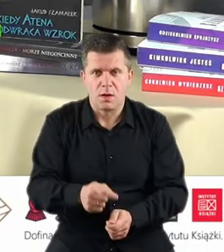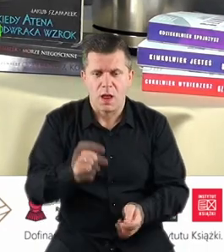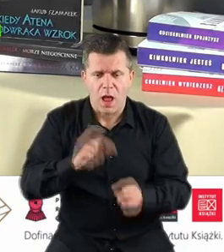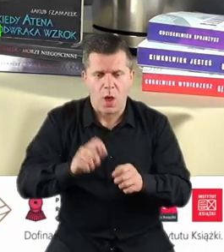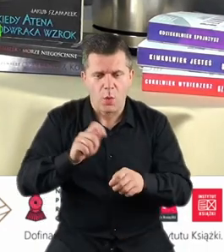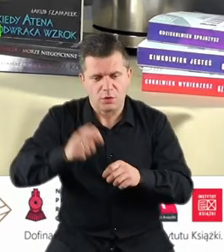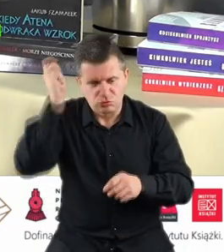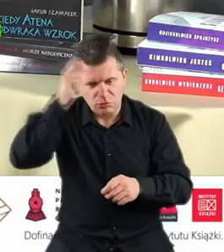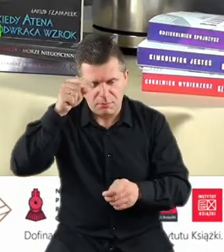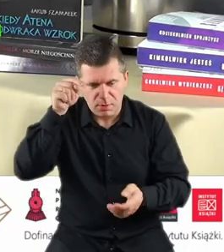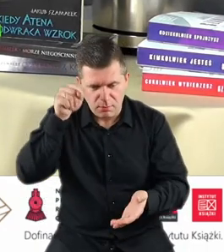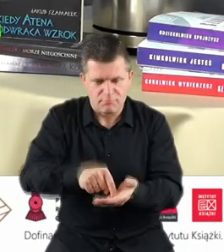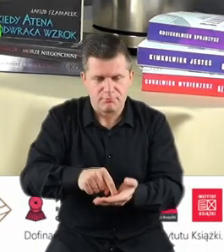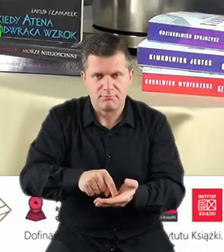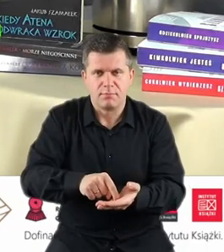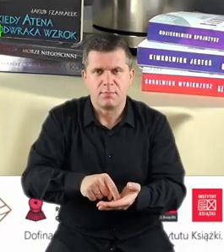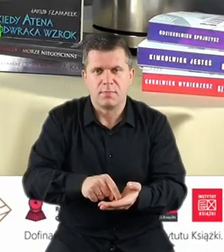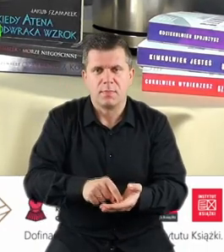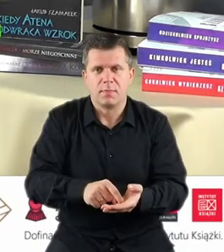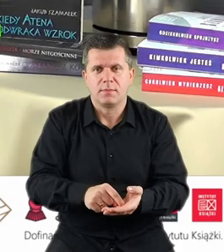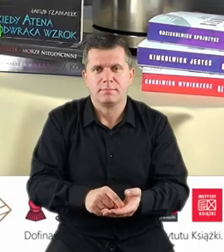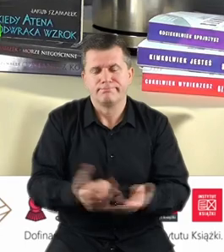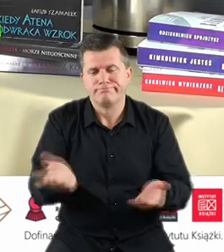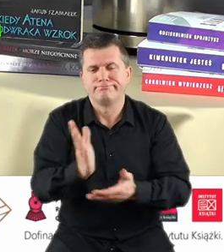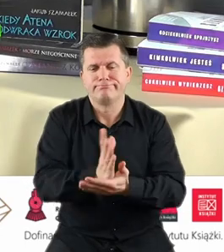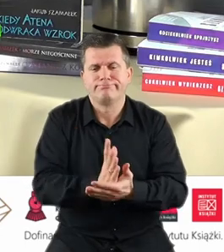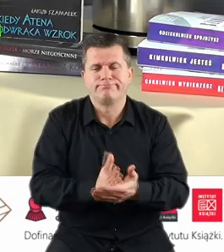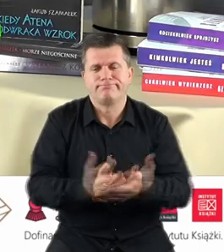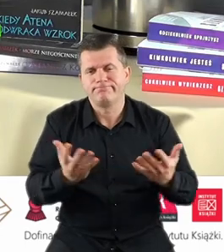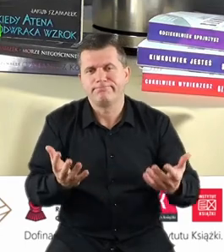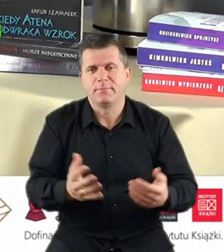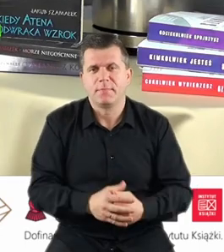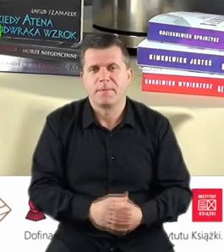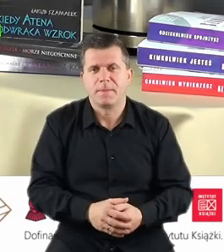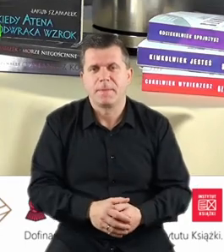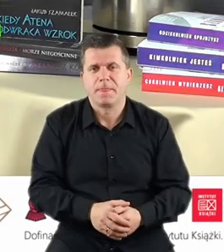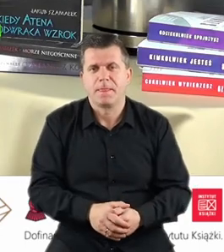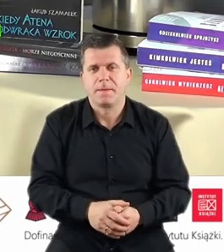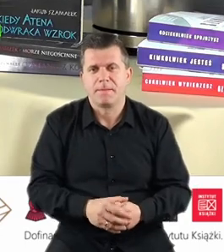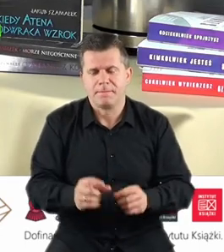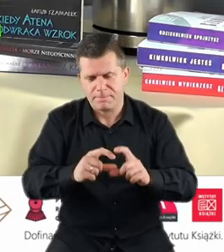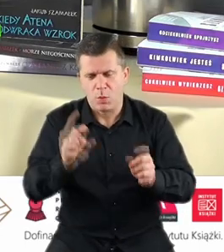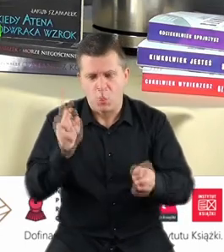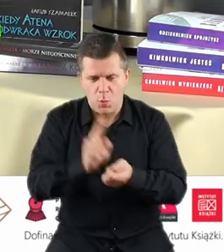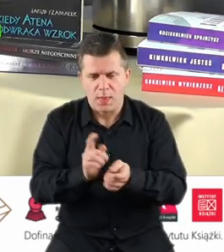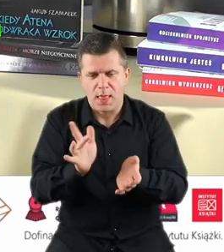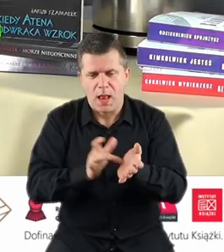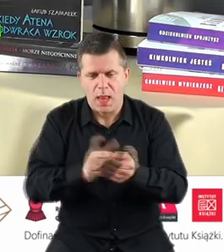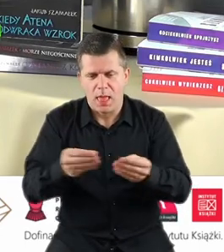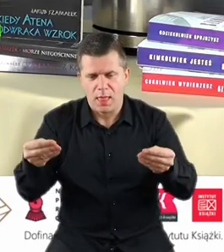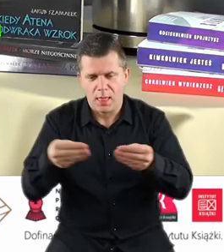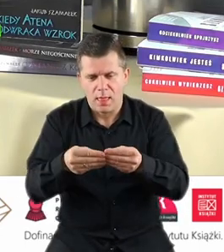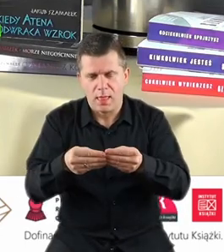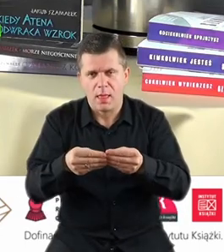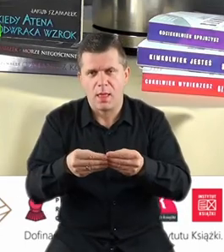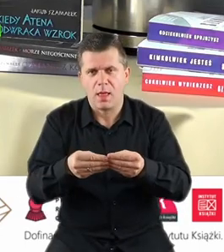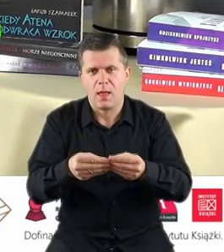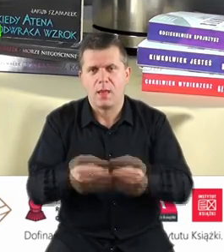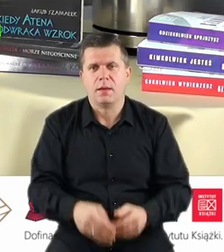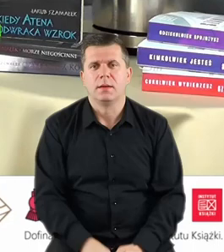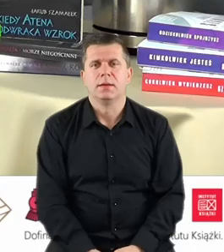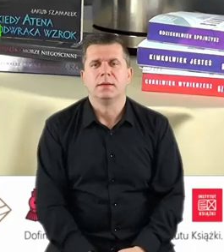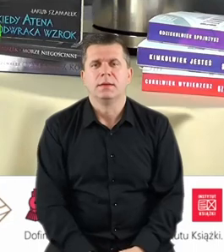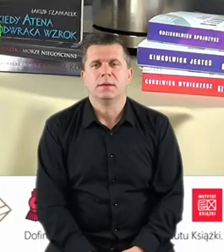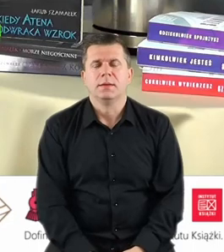w ten grzebień, także potem go sklejaliśmy. Artefakty zostały No niestety. zniszczone. Znaczy, on przetrwał, bardzo ładnie został sklejony, ale tym niemniej przeżywałem to